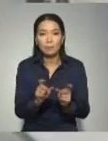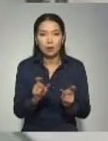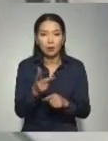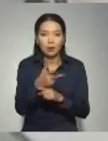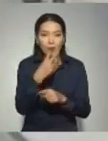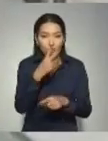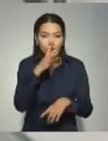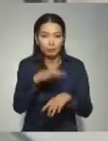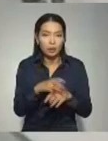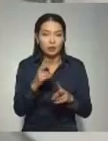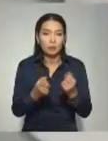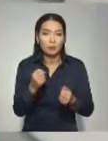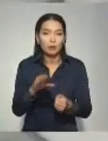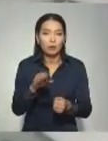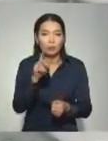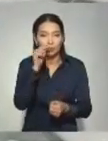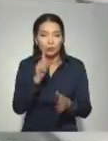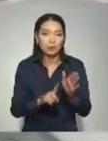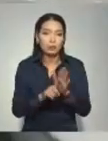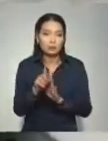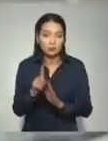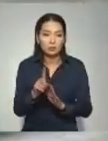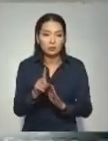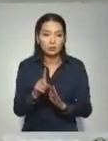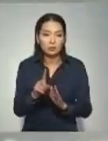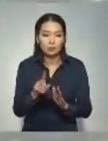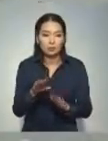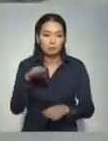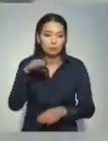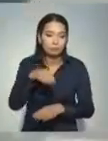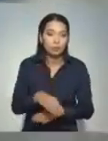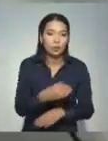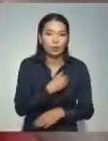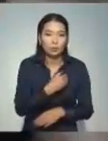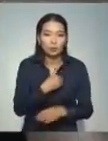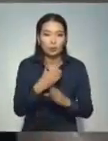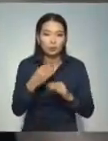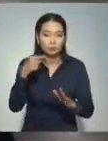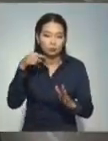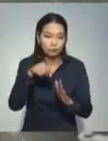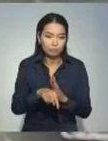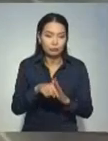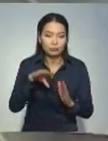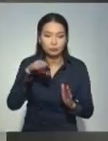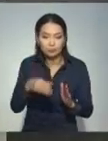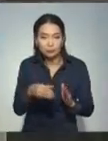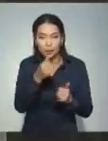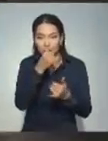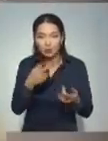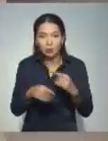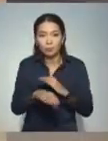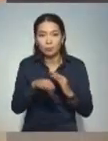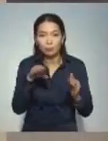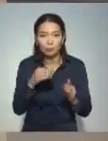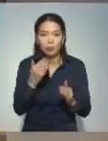зафиксировали как стоящая перед входом машина начинает съезжать на цокольный этаж в итоге легковушка застряла между перилами как выяснилось